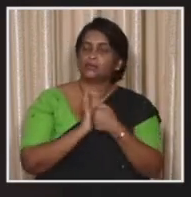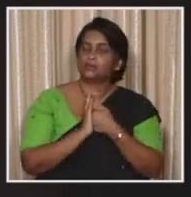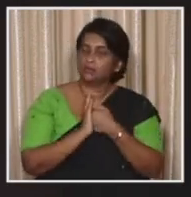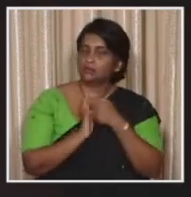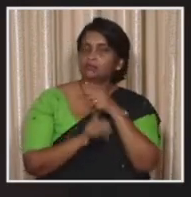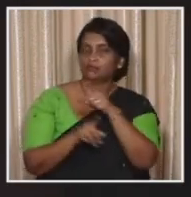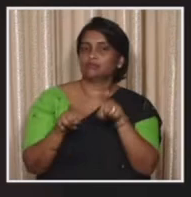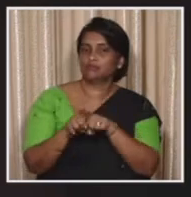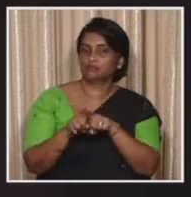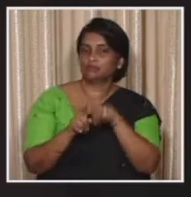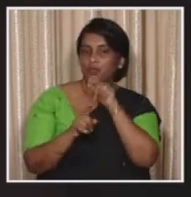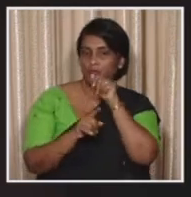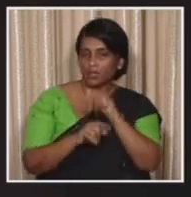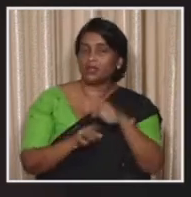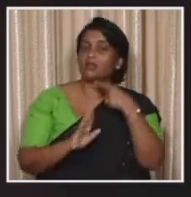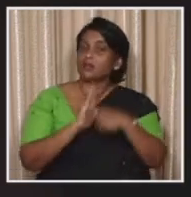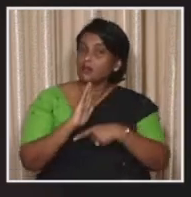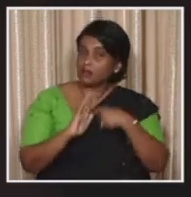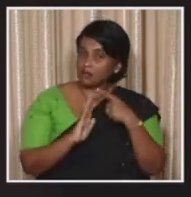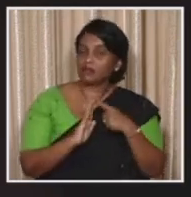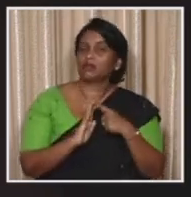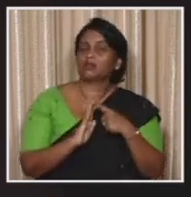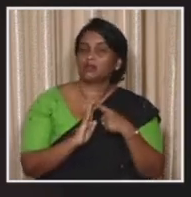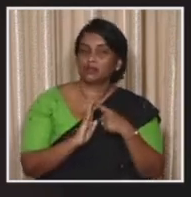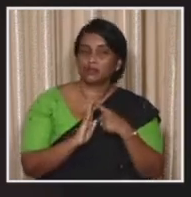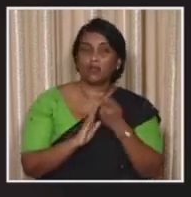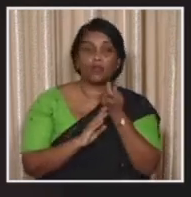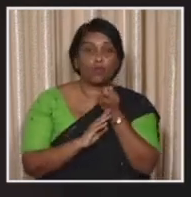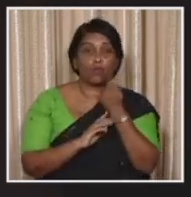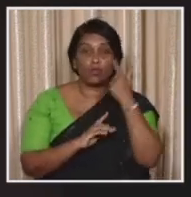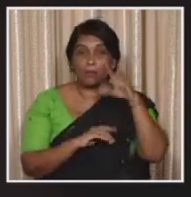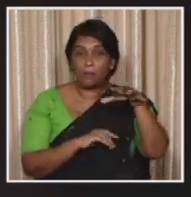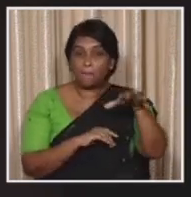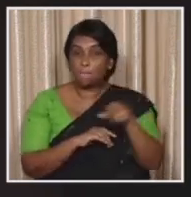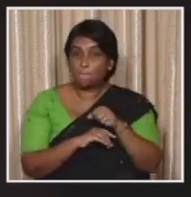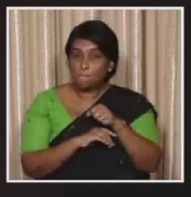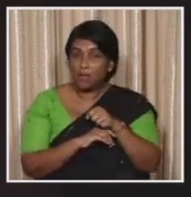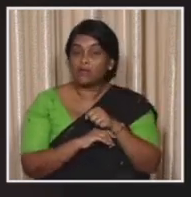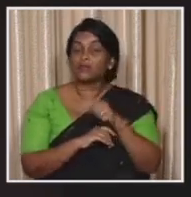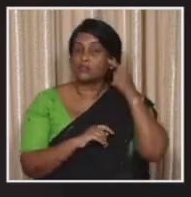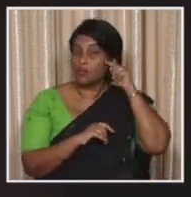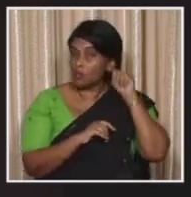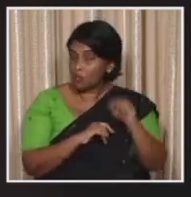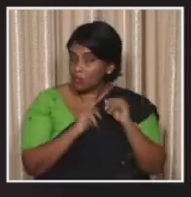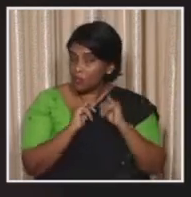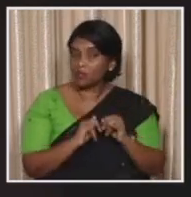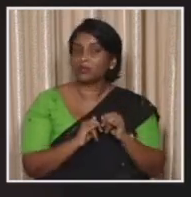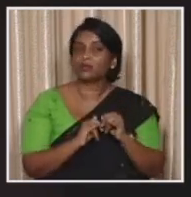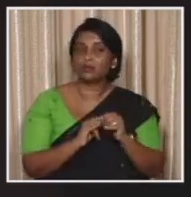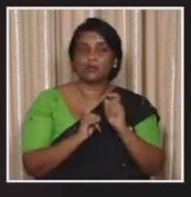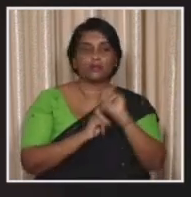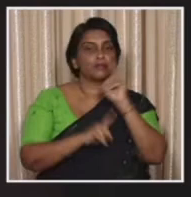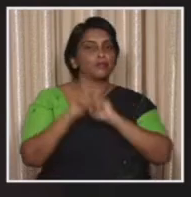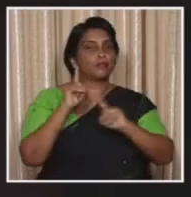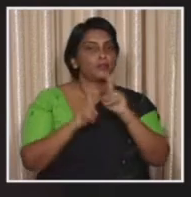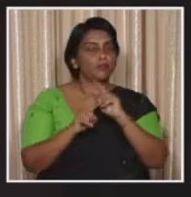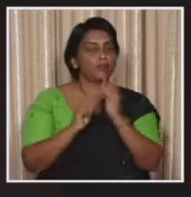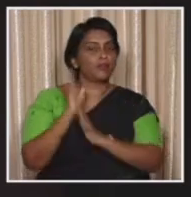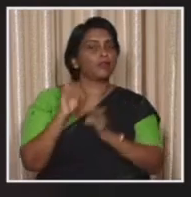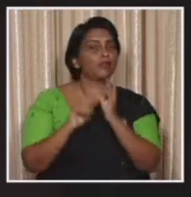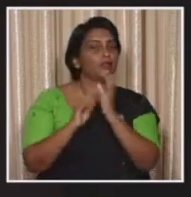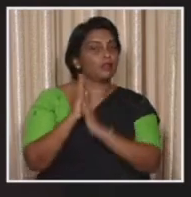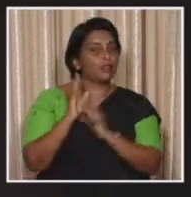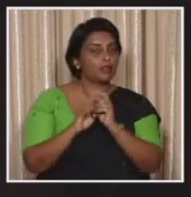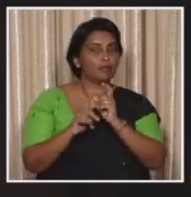සදාචාරාත්මකව මේ රටේ මුදල් අවභාවිතාවන් වීම සම්බන්ධව පාර්ලිමේන්තු